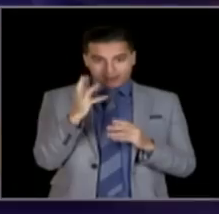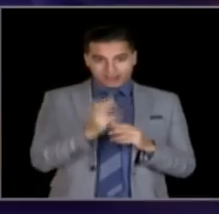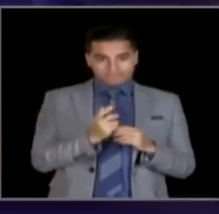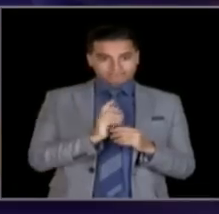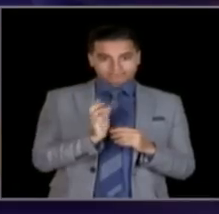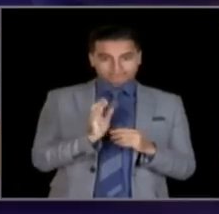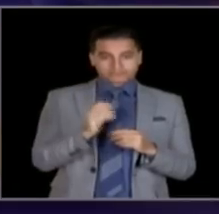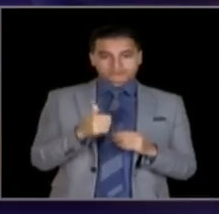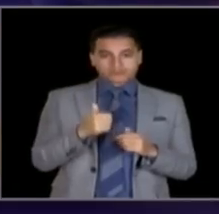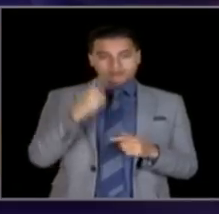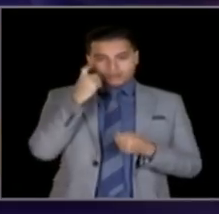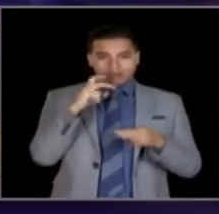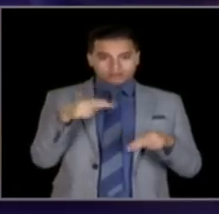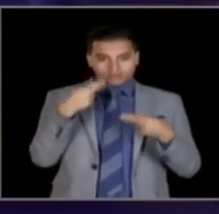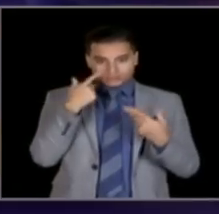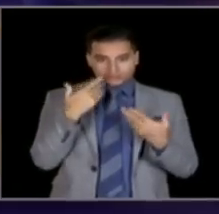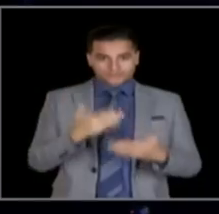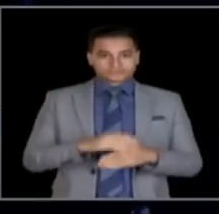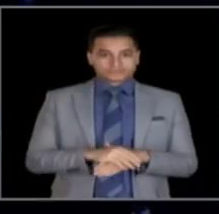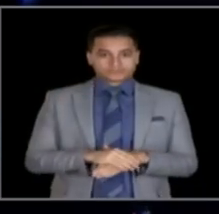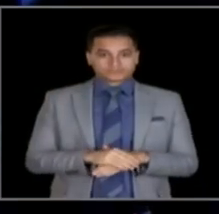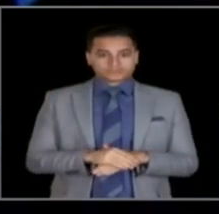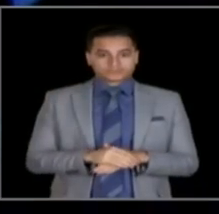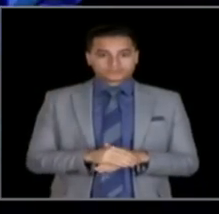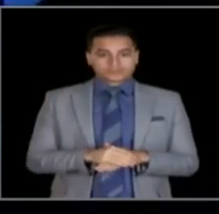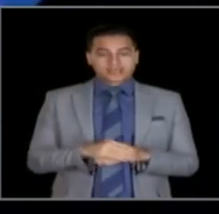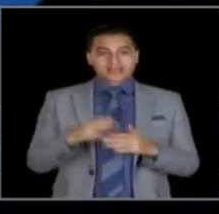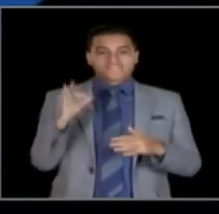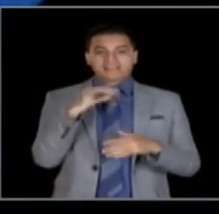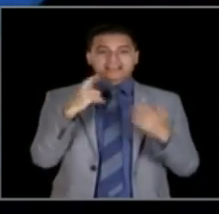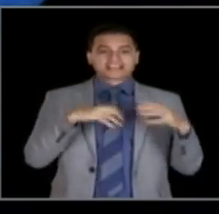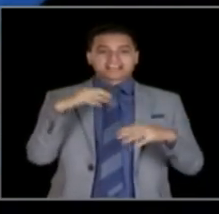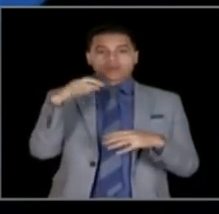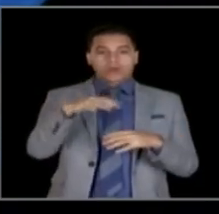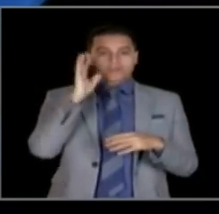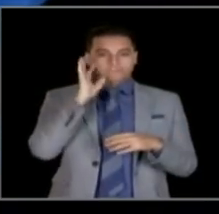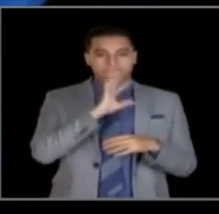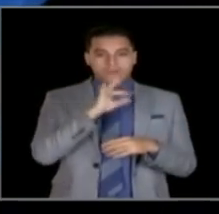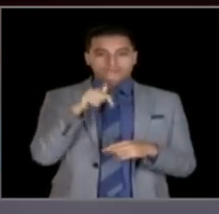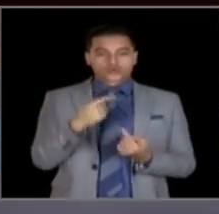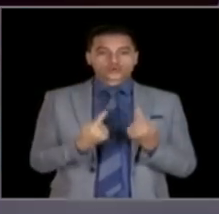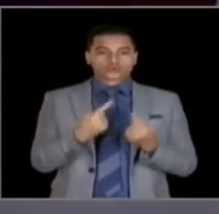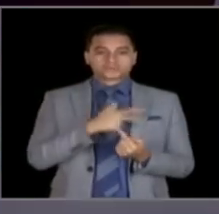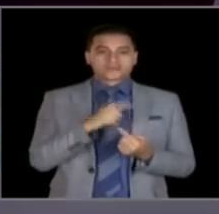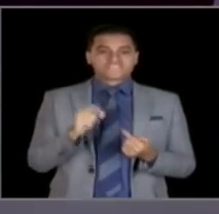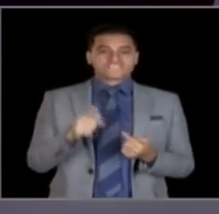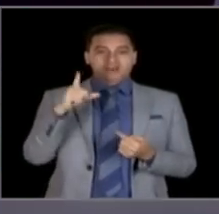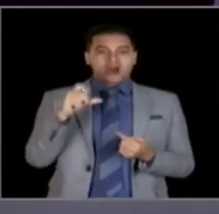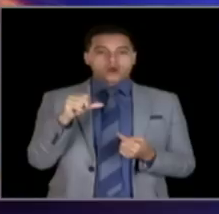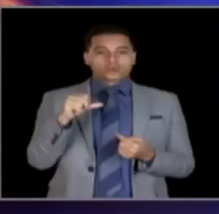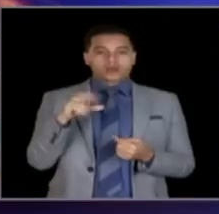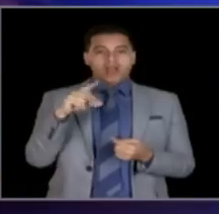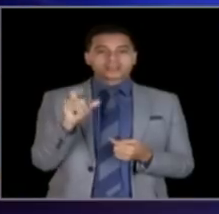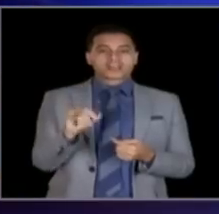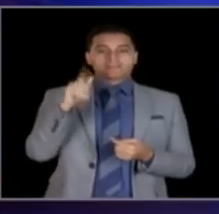شاء الله. تحت الضغط كاونتر. الى اي دوله اسكندنافيه تتبع جزر فارو؟